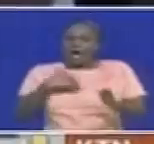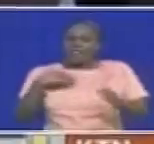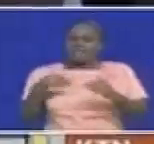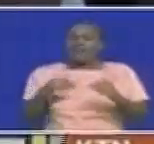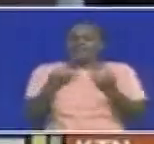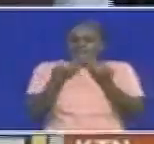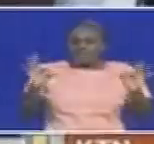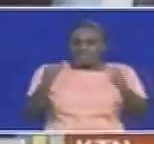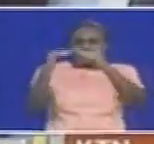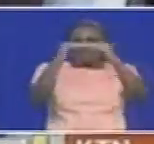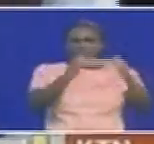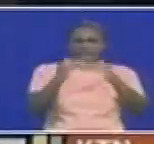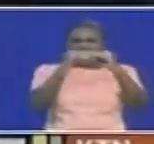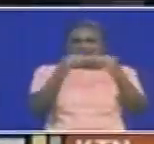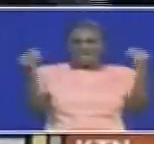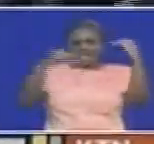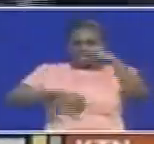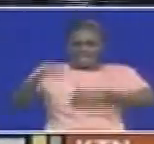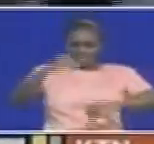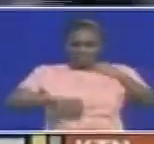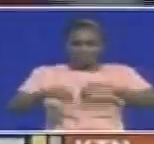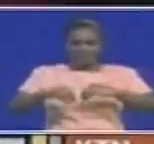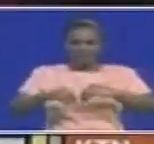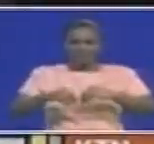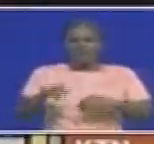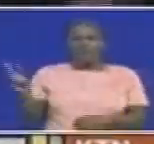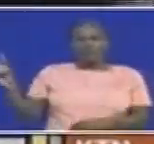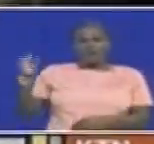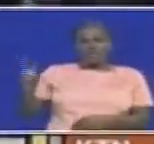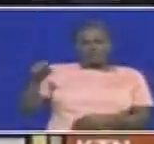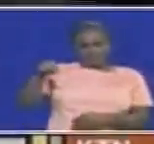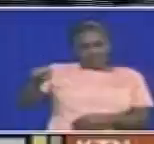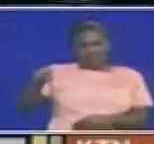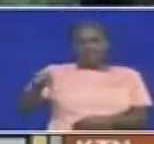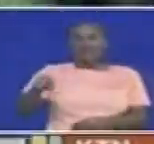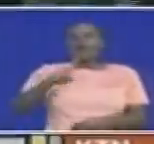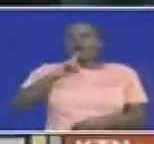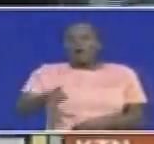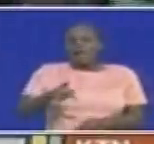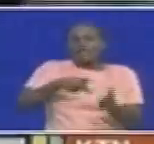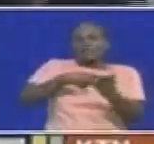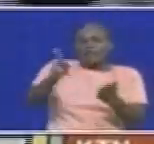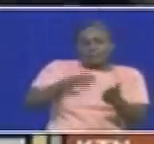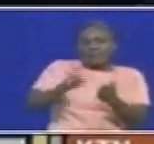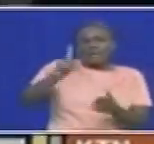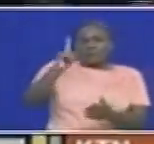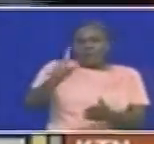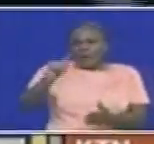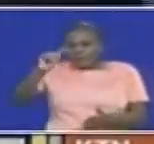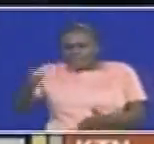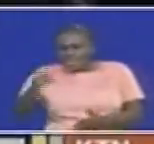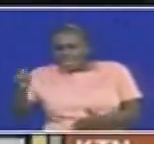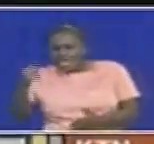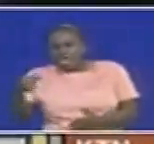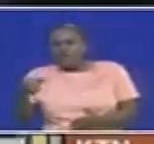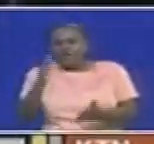and fair election. Wanjohi sasa ameamriwa kulipa jumla shilingi milioni 1.5 kama gharama ya